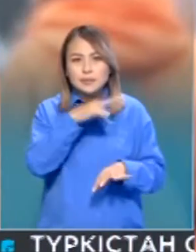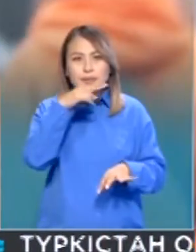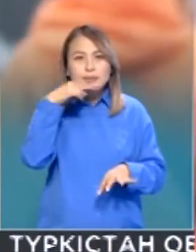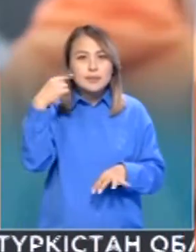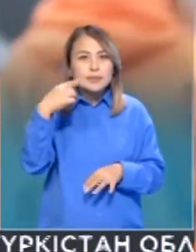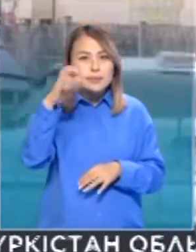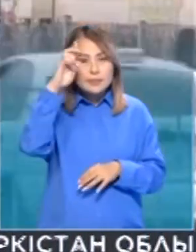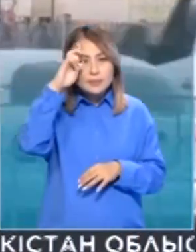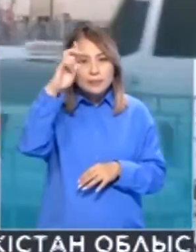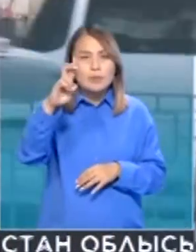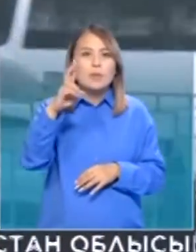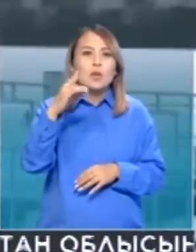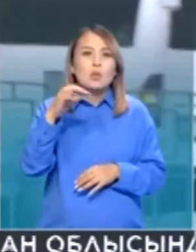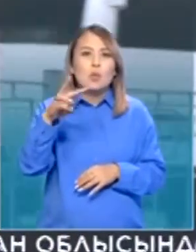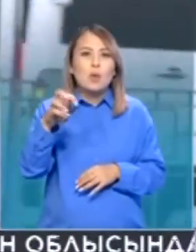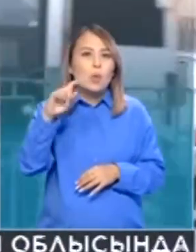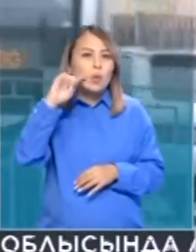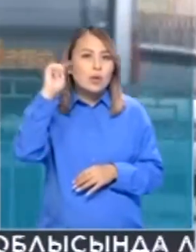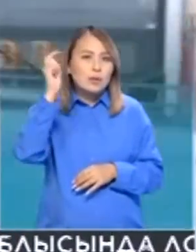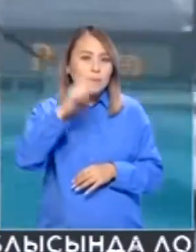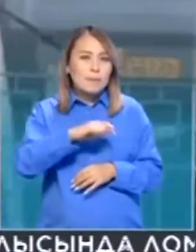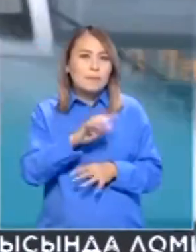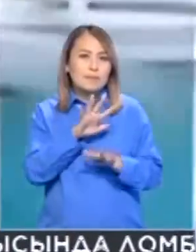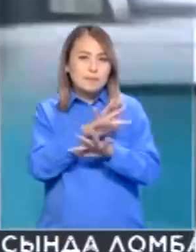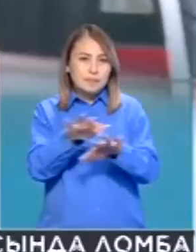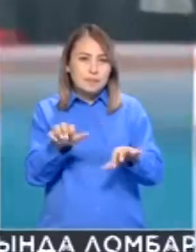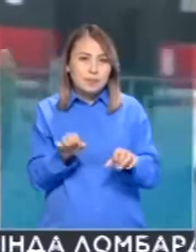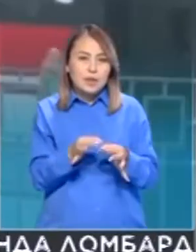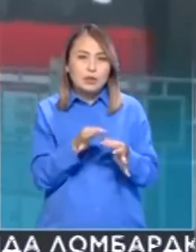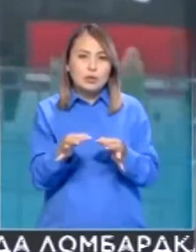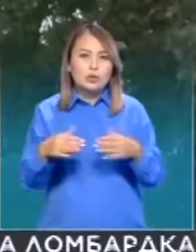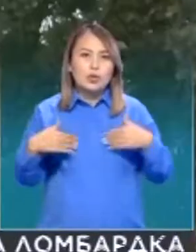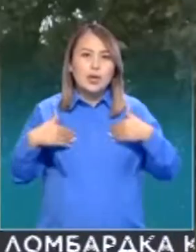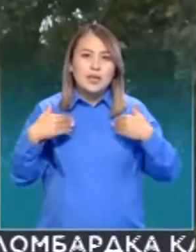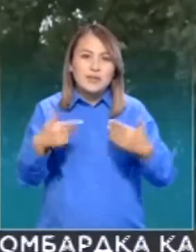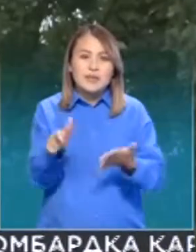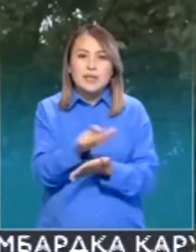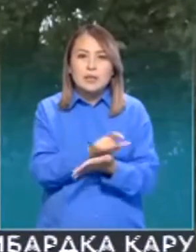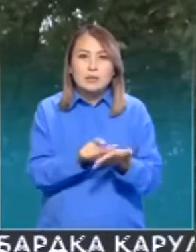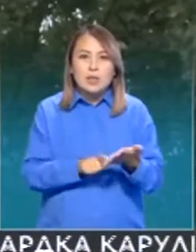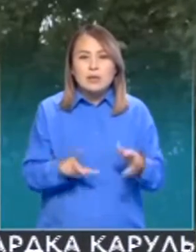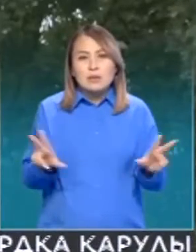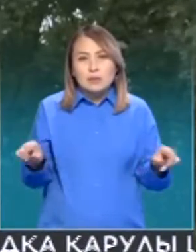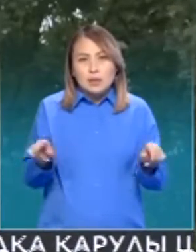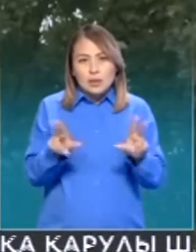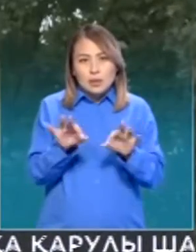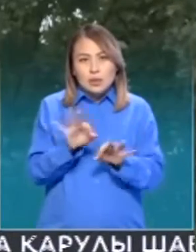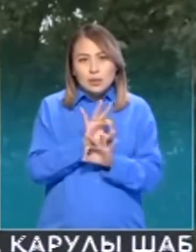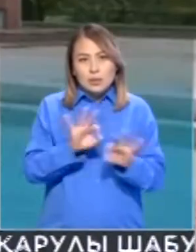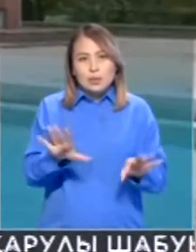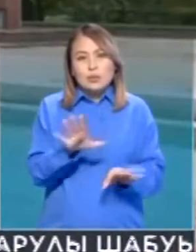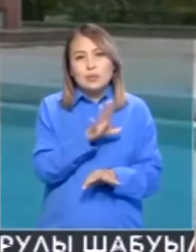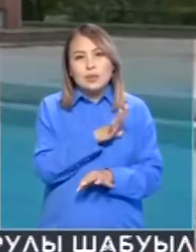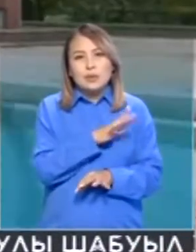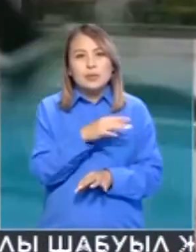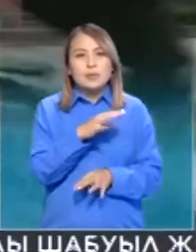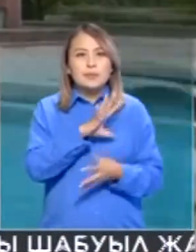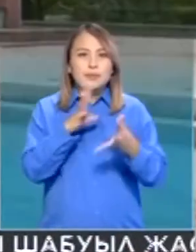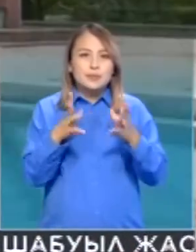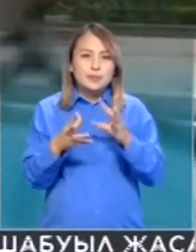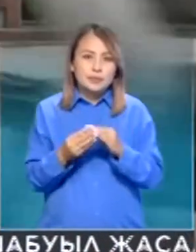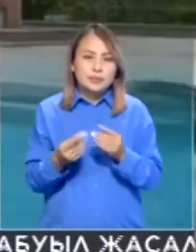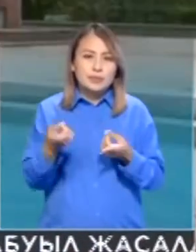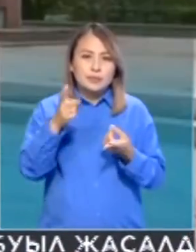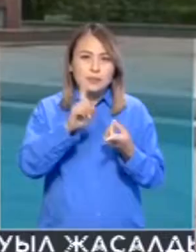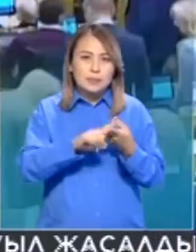әзілге теңеді. Ресей мемлекеттік думасы Украинаның басып алынған аймақтарын құттықтап, референдумдарды сәтті өтті деп жариялап,